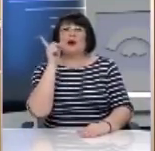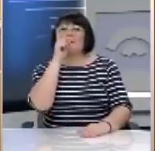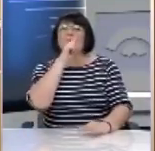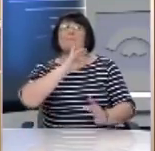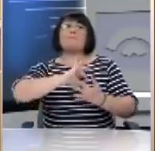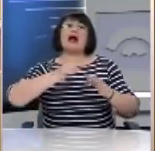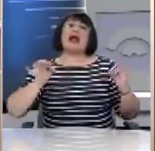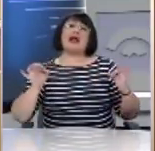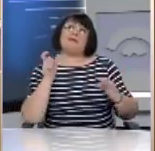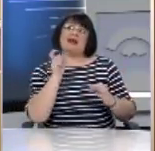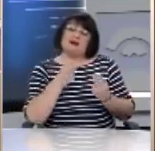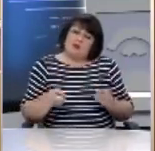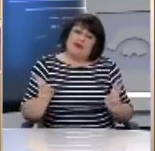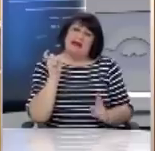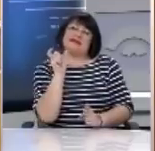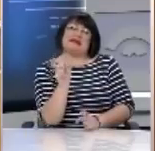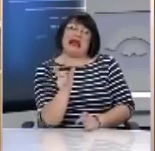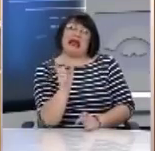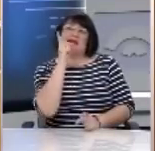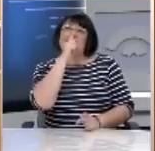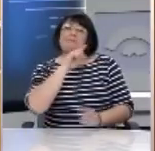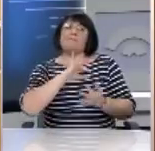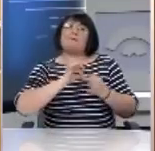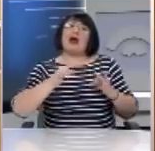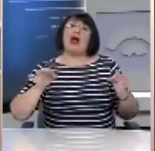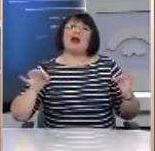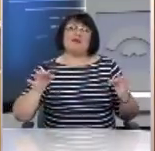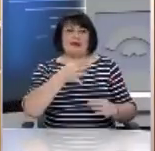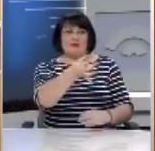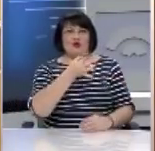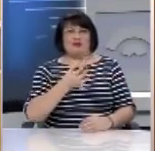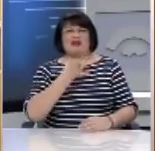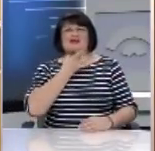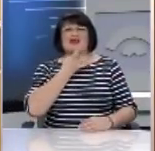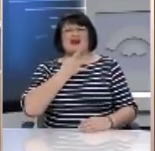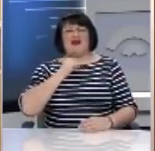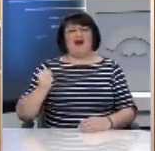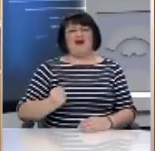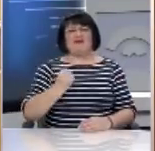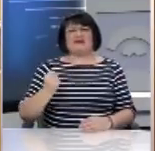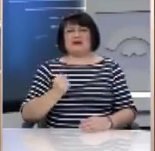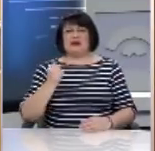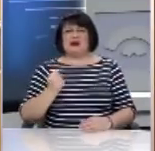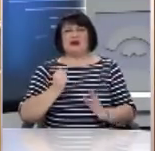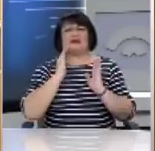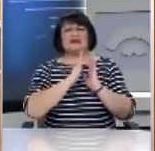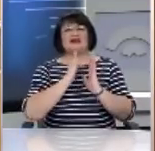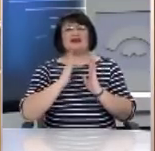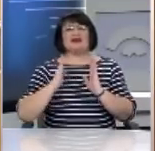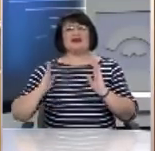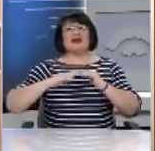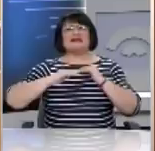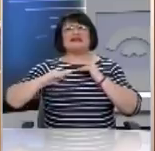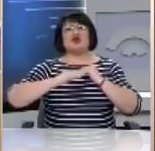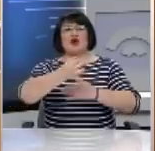παραμύθι, επιτρέψτε μου την έκφραση, ότι θα είσαστε αμήλικτοι και σκληροί και θα βάλετε τάξη στα